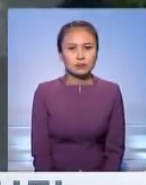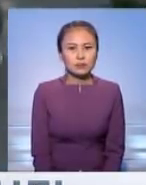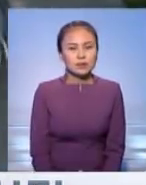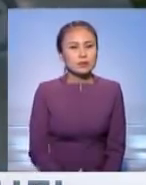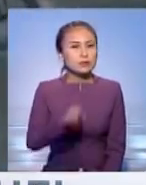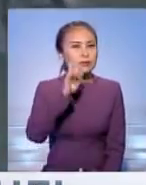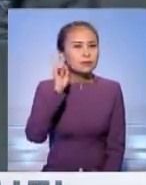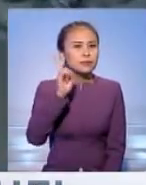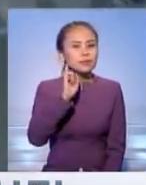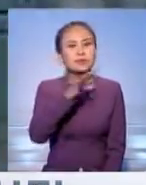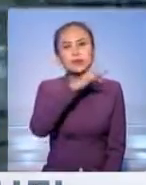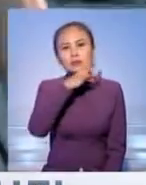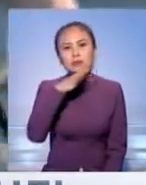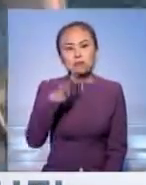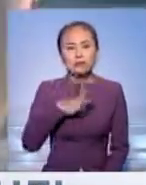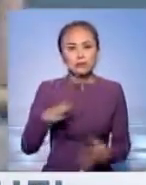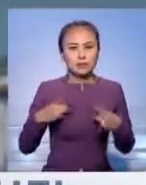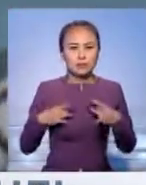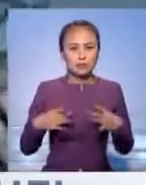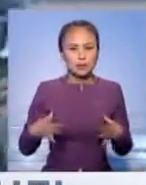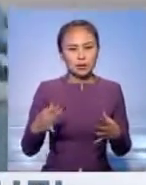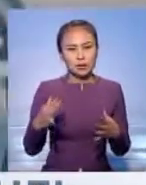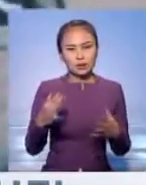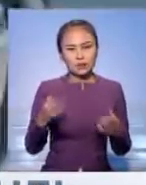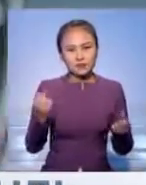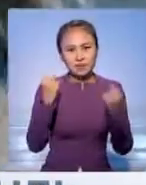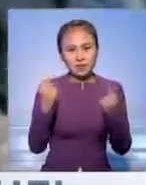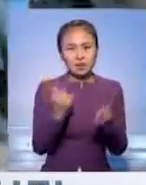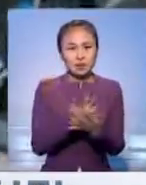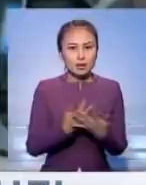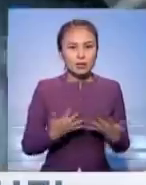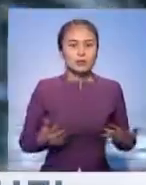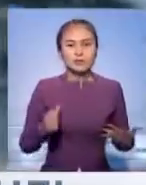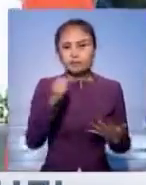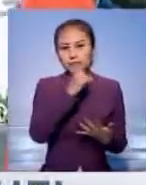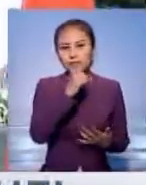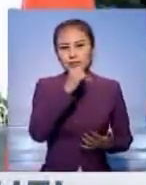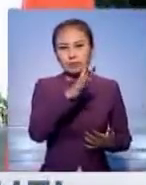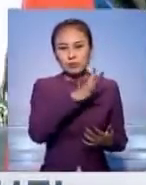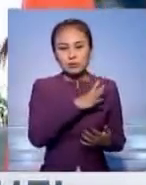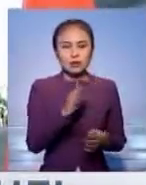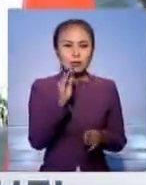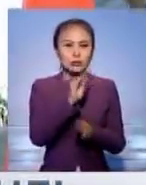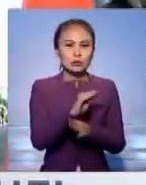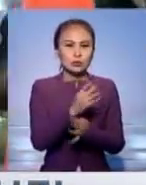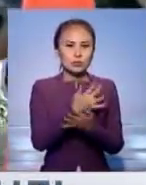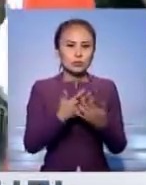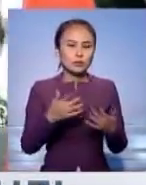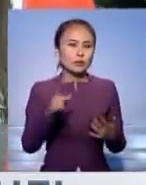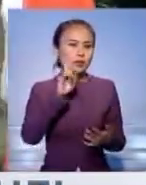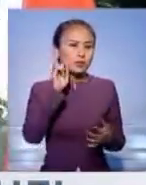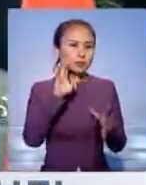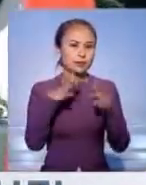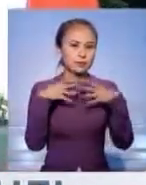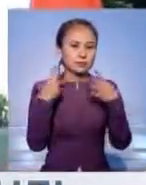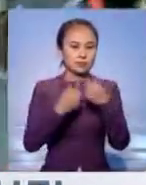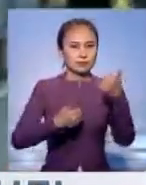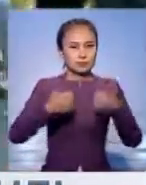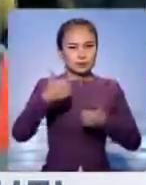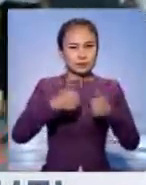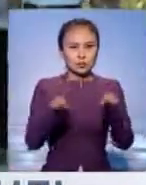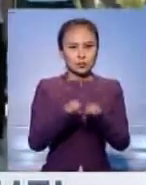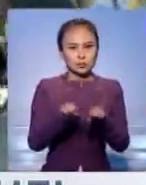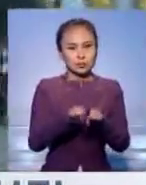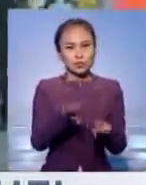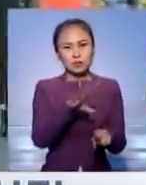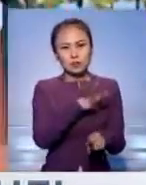Сырдың жалынды жастары төл мерекесінде экстремалды спорт түрлері бойынша сынға түсті. Сондай-ақ толағай жас отбасылар сайысы да қызыққа